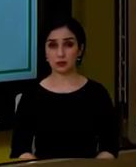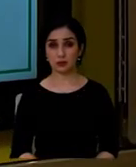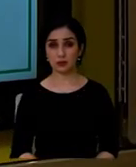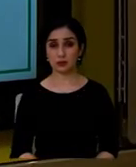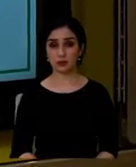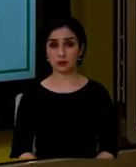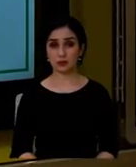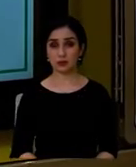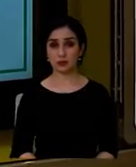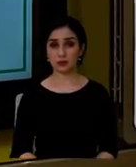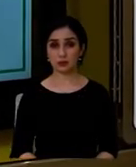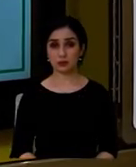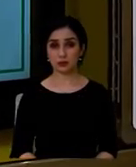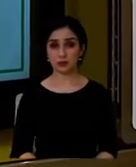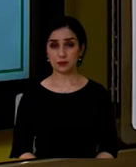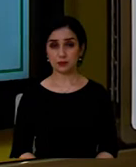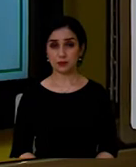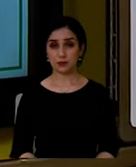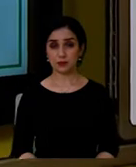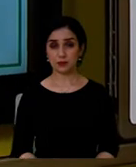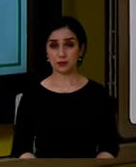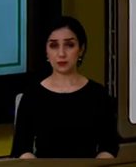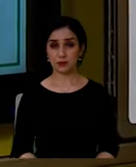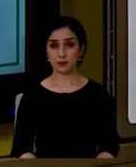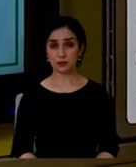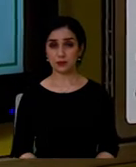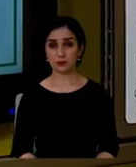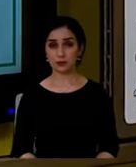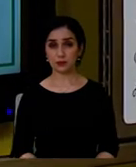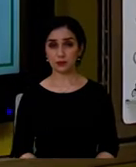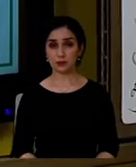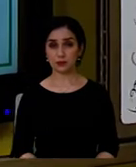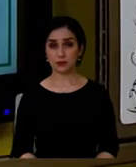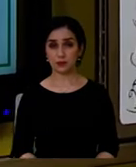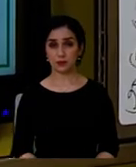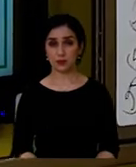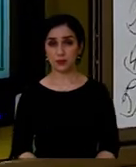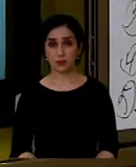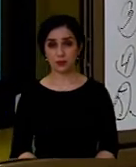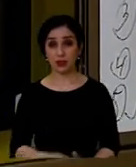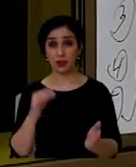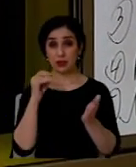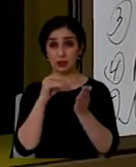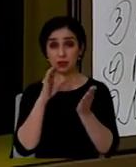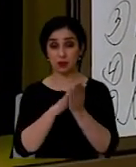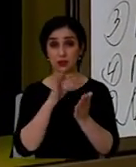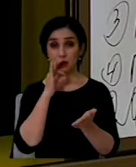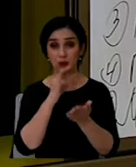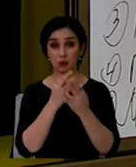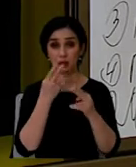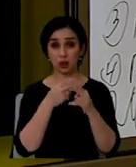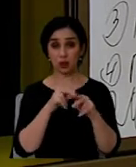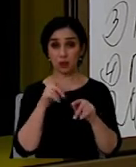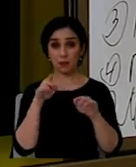Это будет второе действие, это третье, это четвертое и это пятое. И записываем ответ.